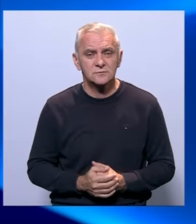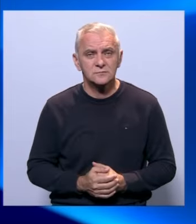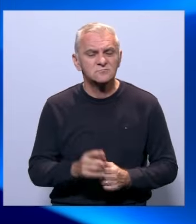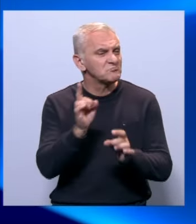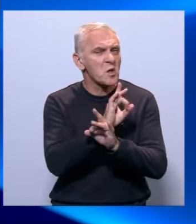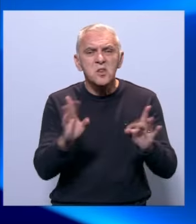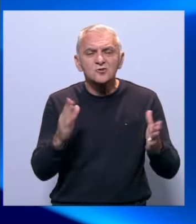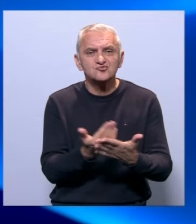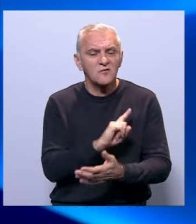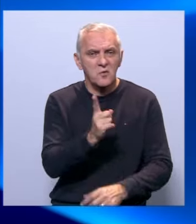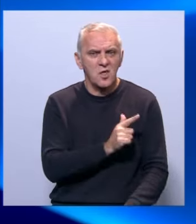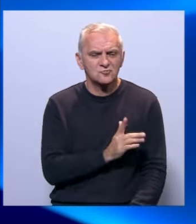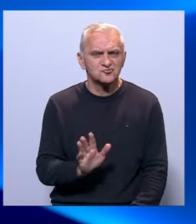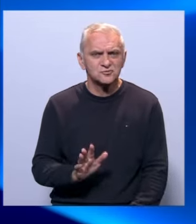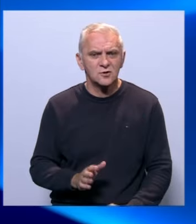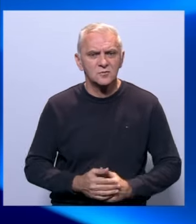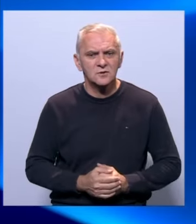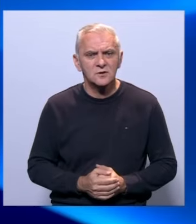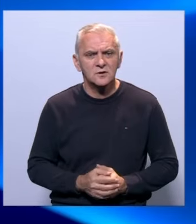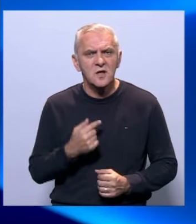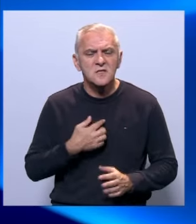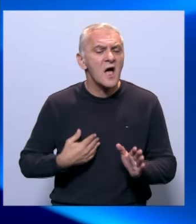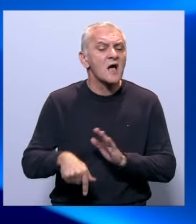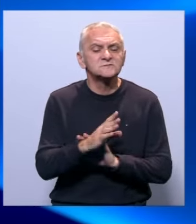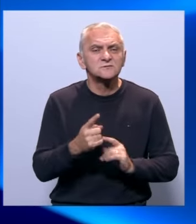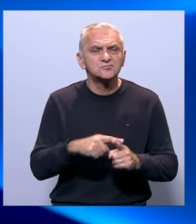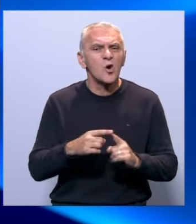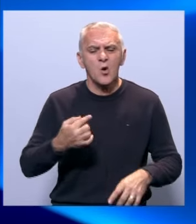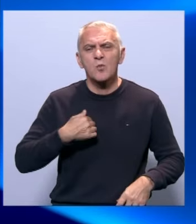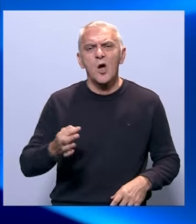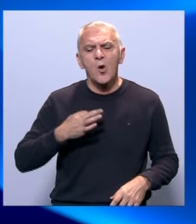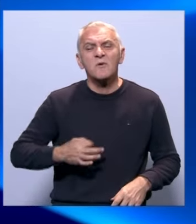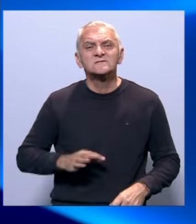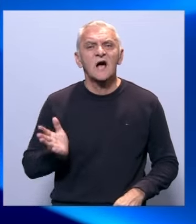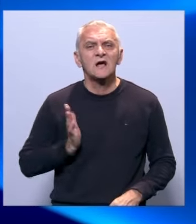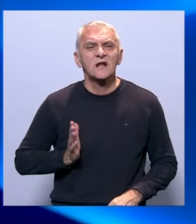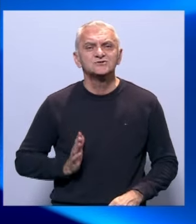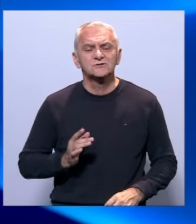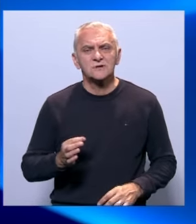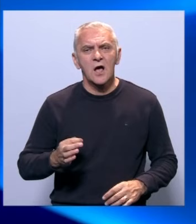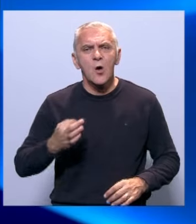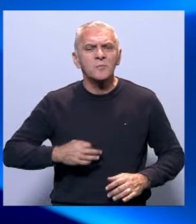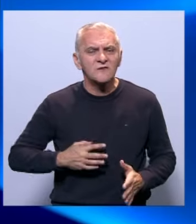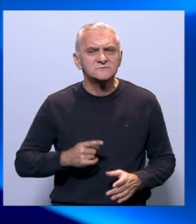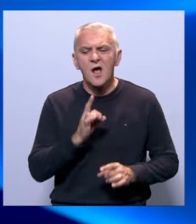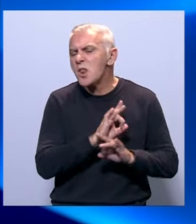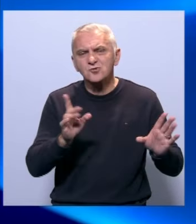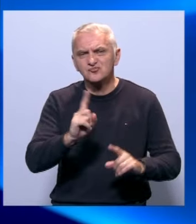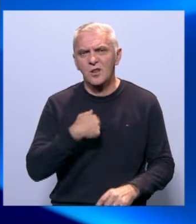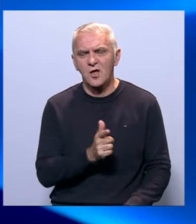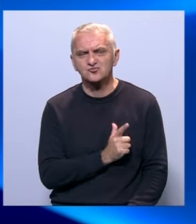ne očekuje, ništa. Izlazim tek da obavim svoju građansku dužnost, a ništa ne očekujem. Eto.